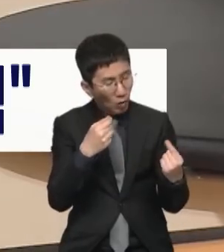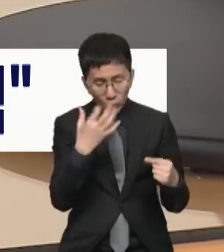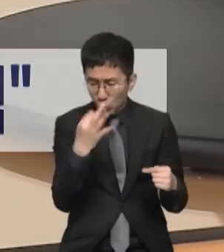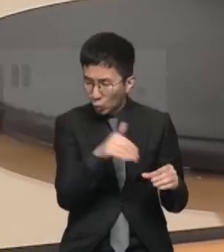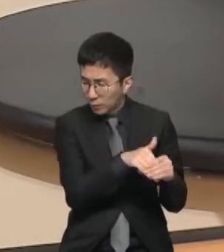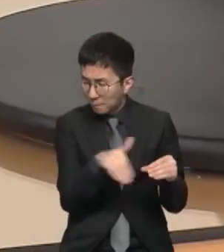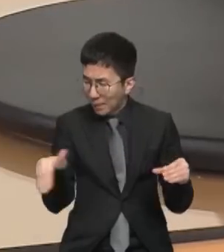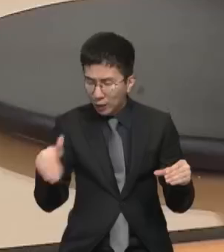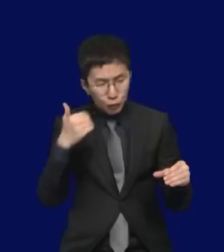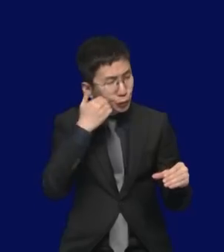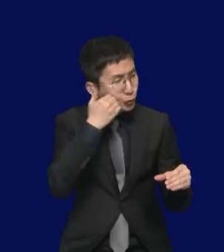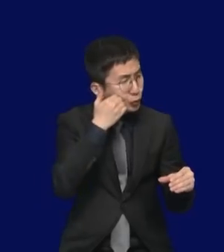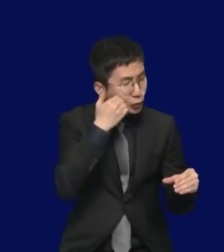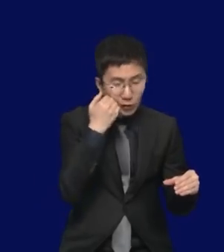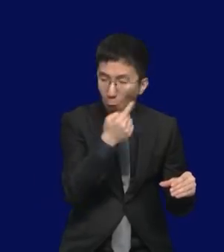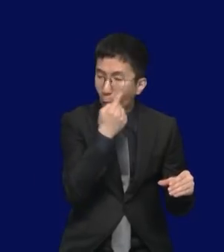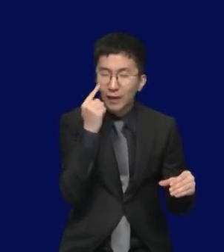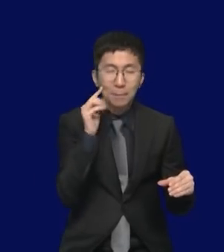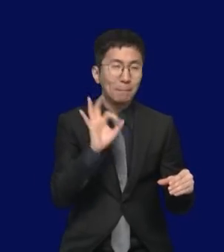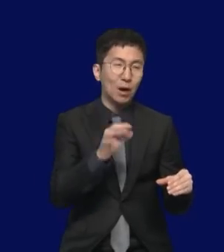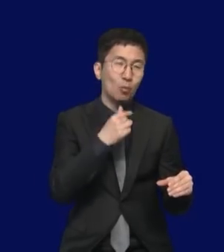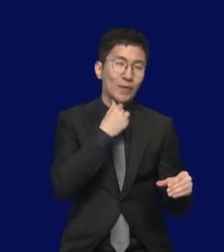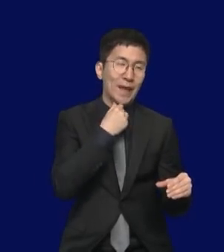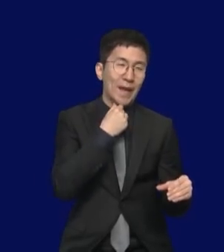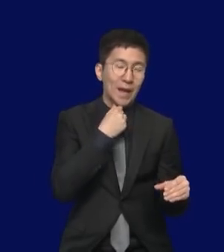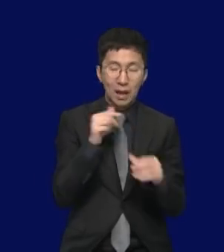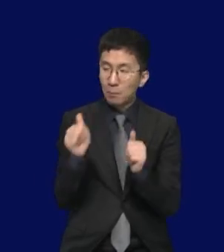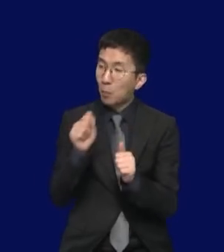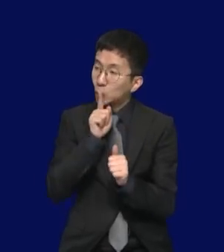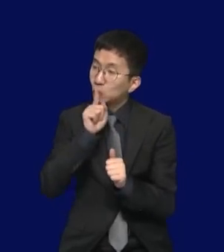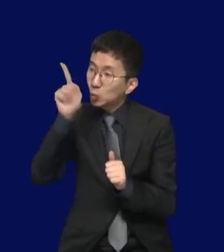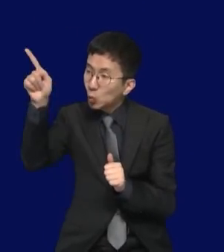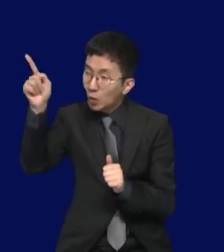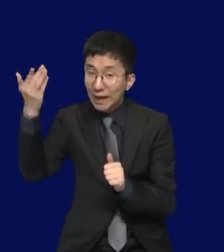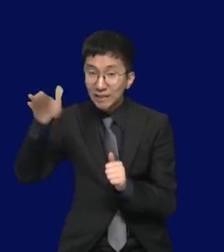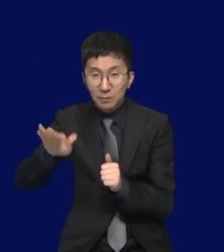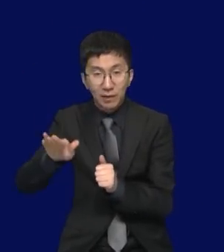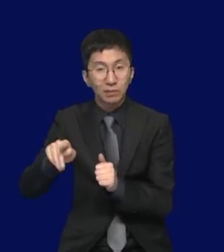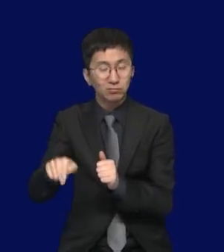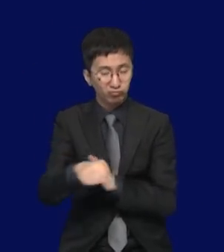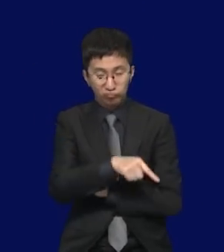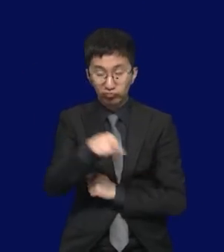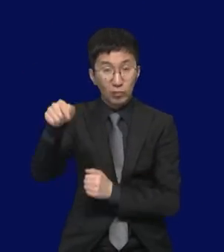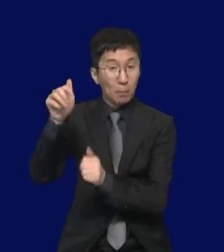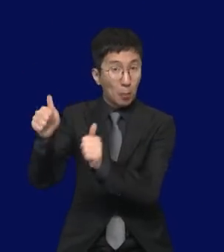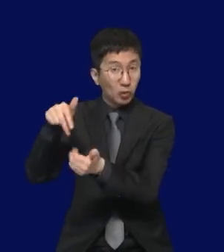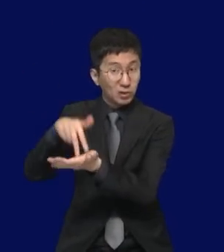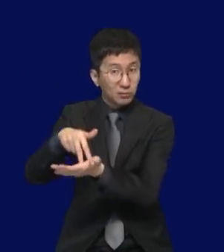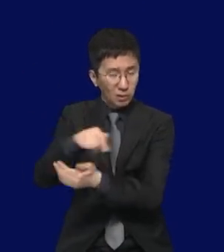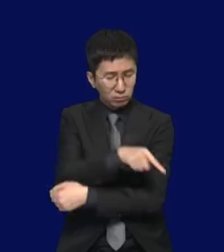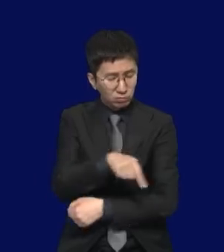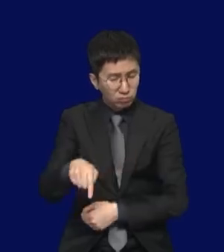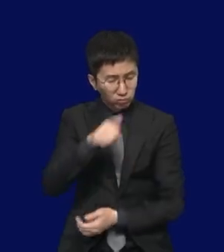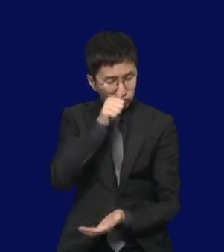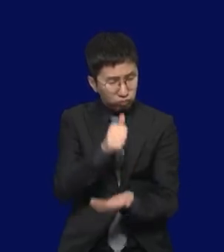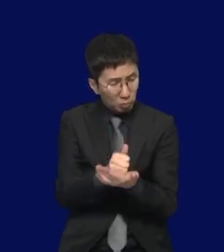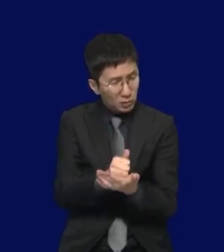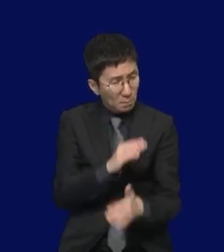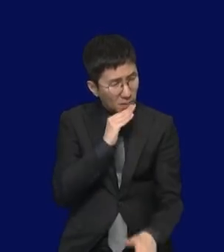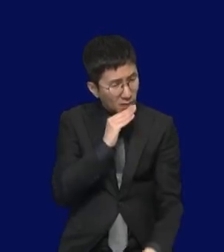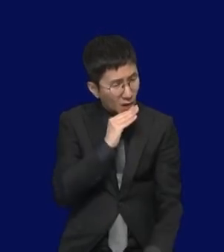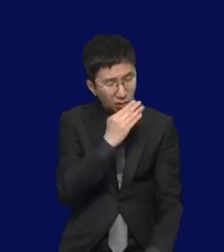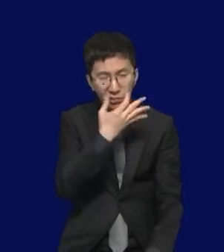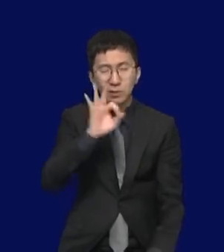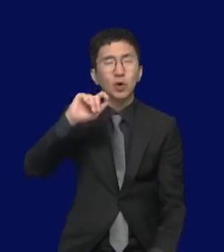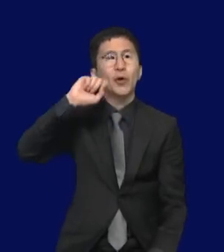걸로 전해졌습니다. 하지만 법원은 거액의 가상화폐 보유 사실만으로는 범죄 혐의가 있다고 의심하기 어렵다는